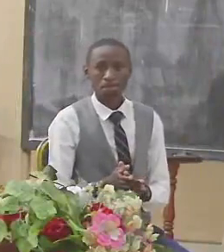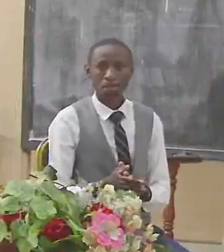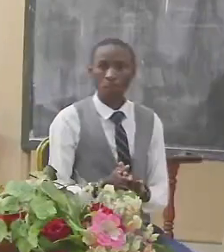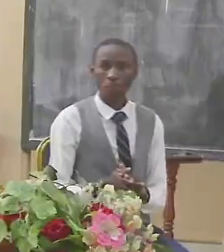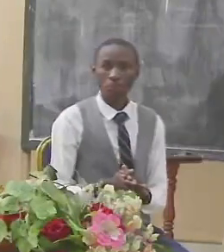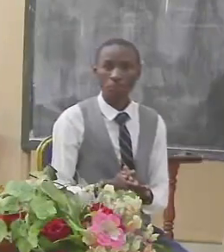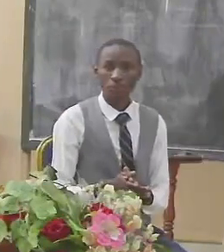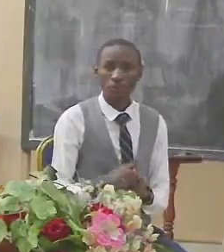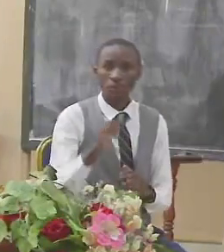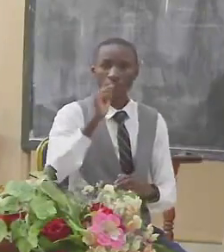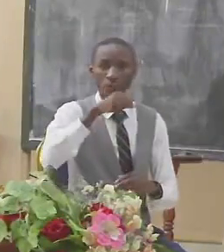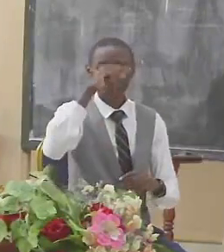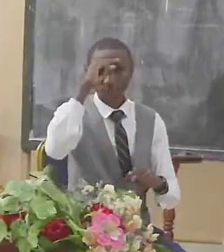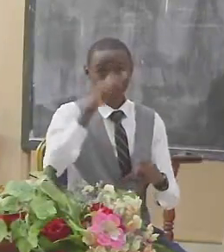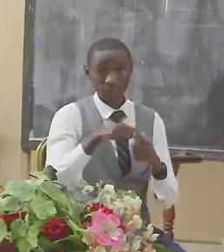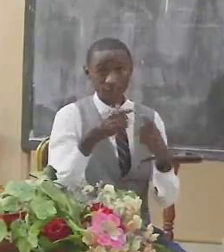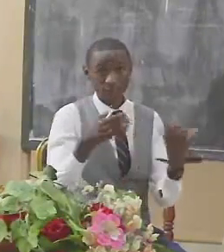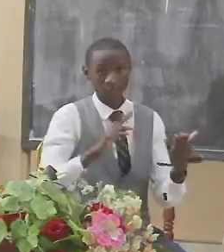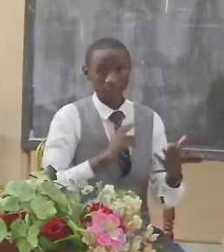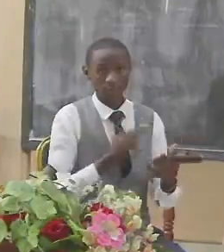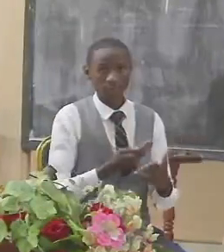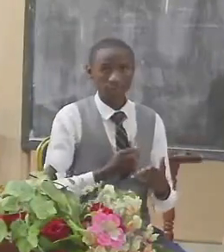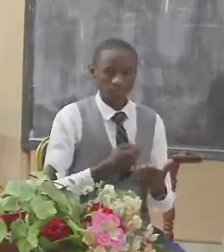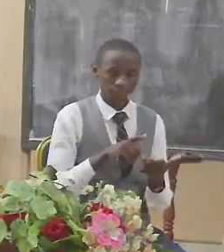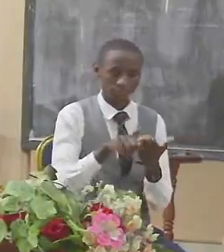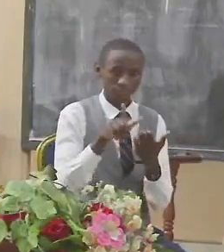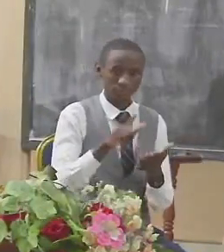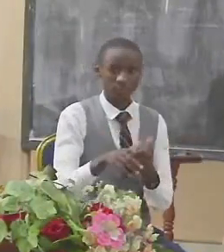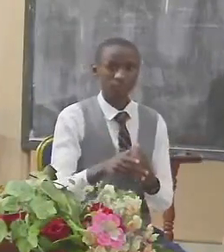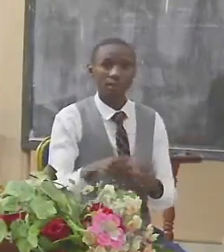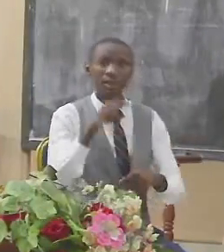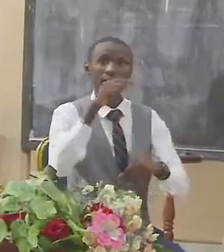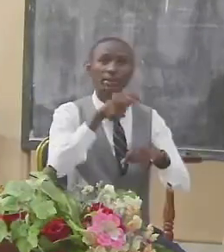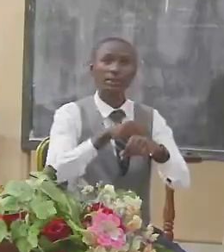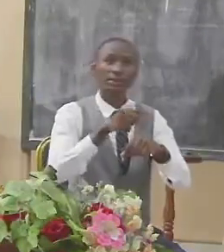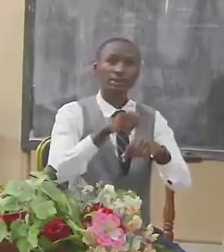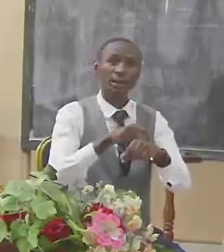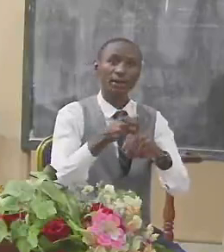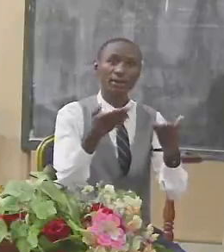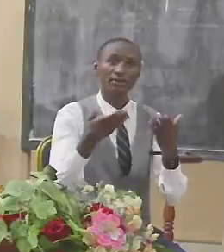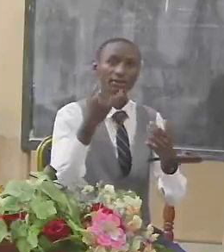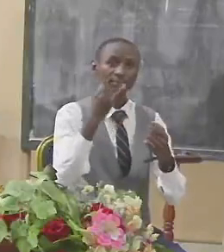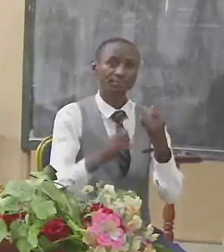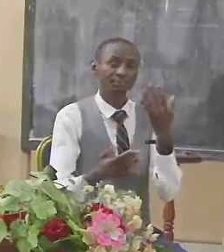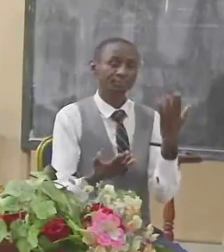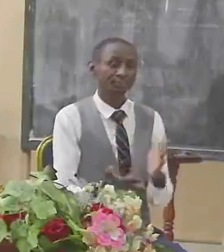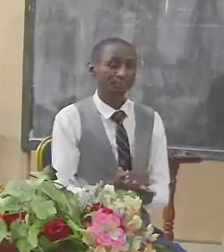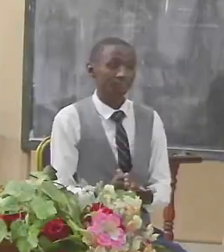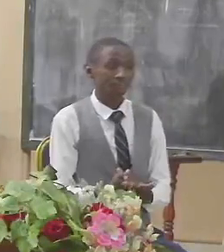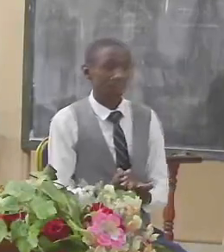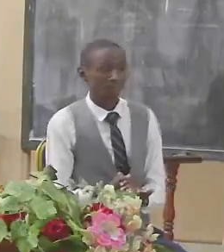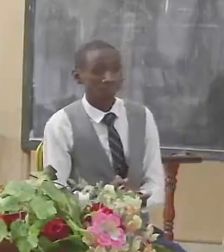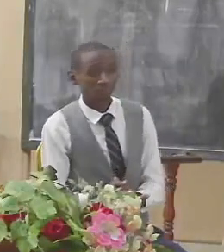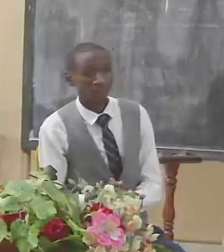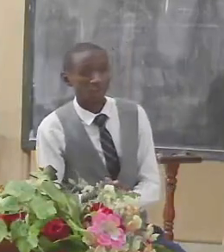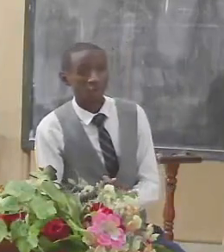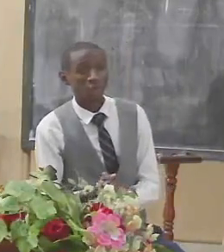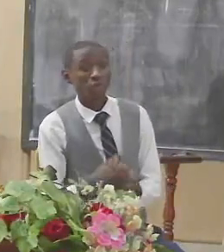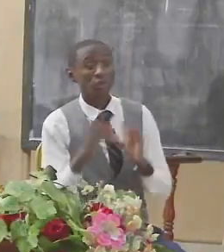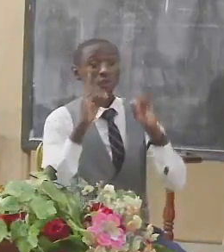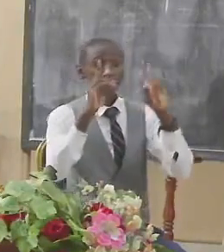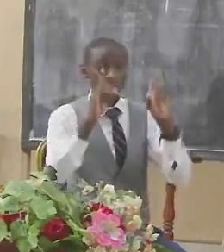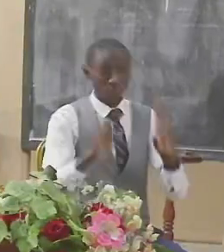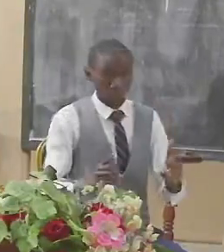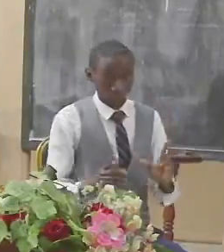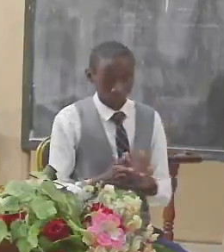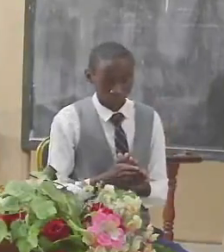Oui frère. Ndio ndugu. On va avancer. Tutasonga mbele. Le temps est déjà parti. Wakati imeenda kabisa. Sasa. C'est le peuple.